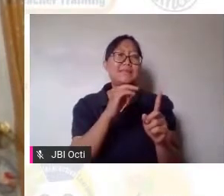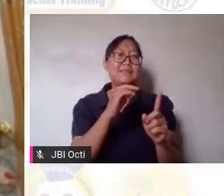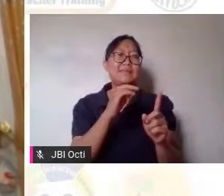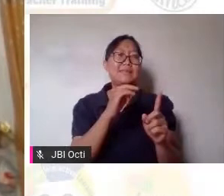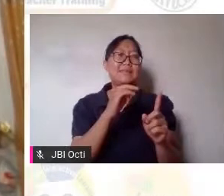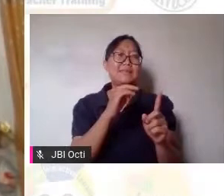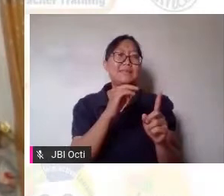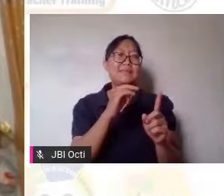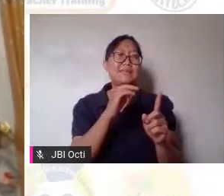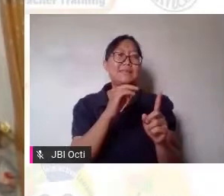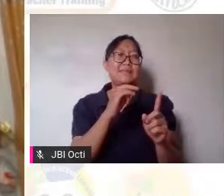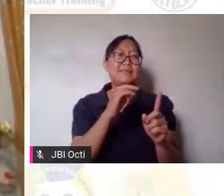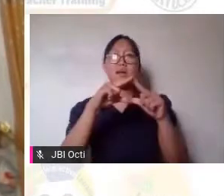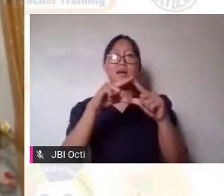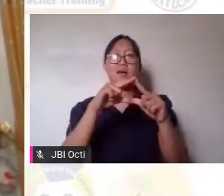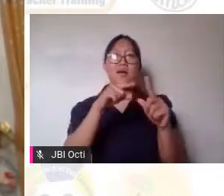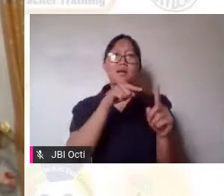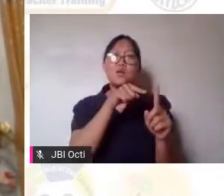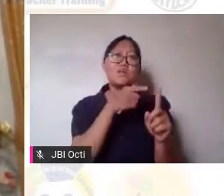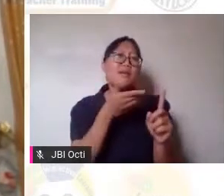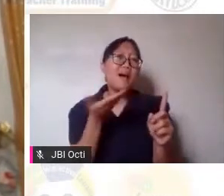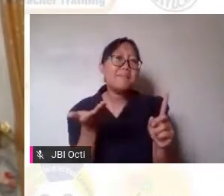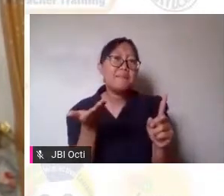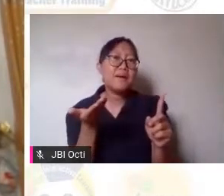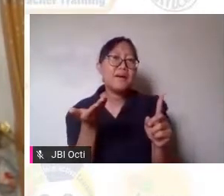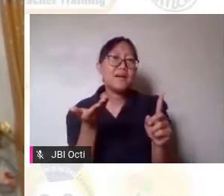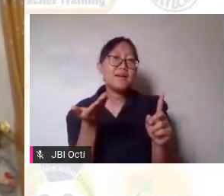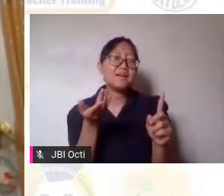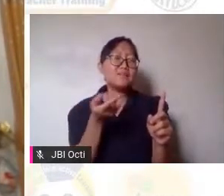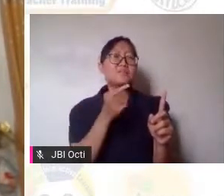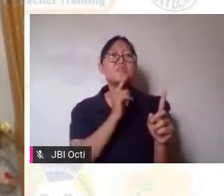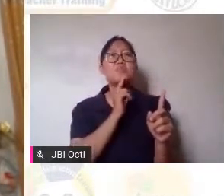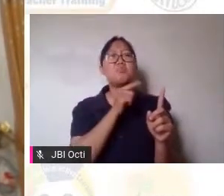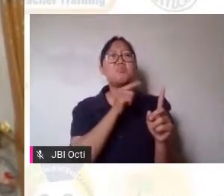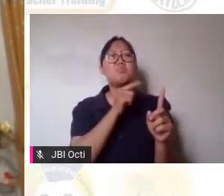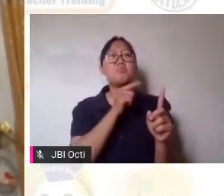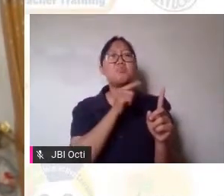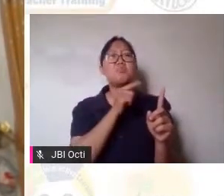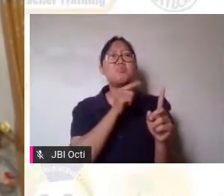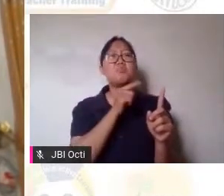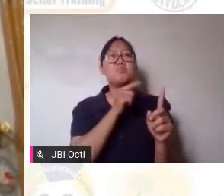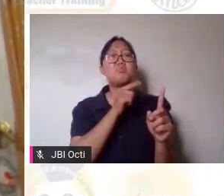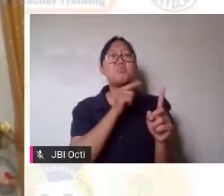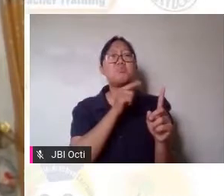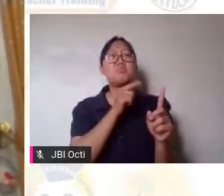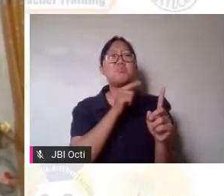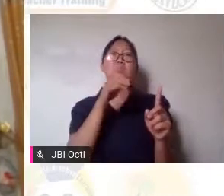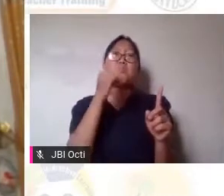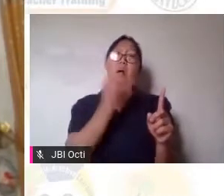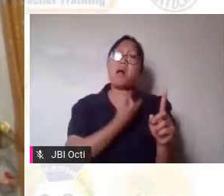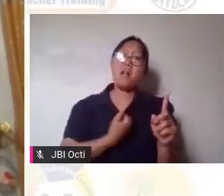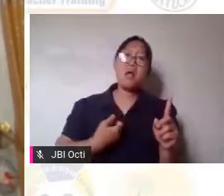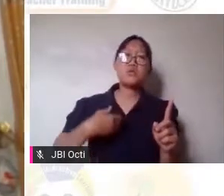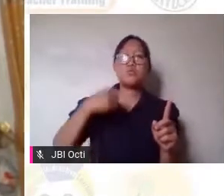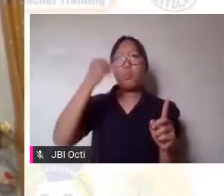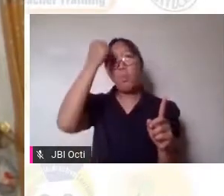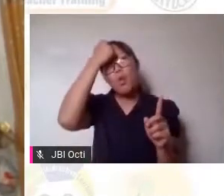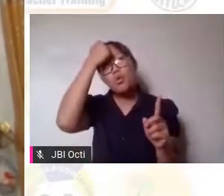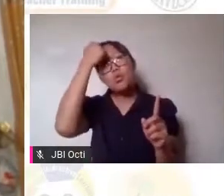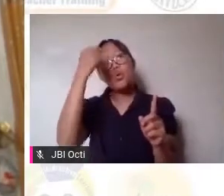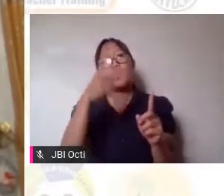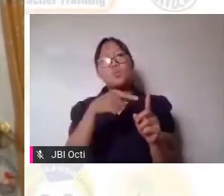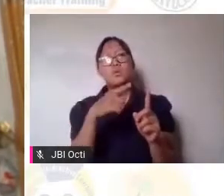berusaha keras di sekolah ya. Sekarang kita mengetahui banyak entrepreneur, pengusaha,